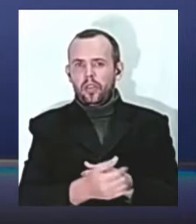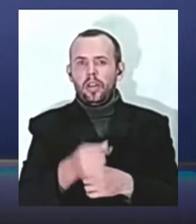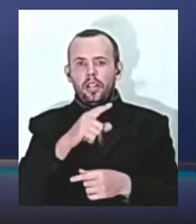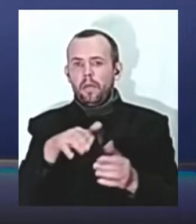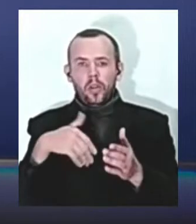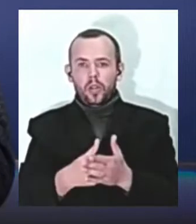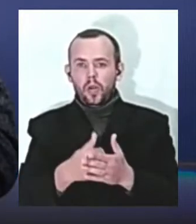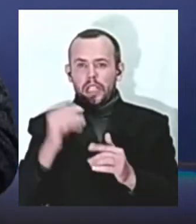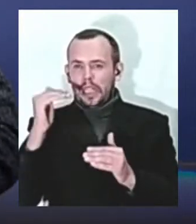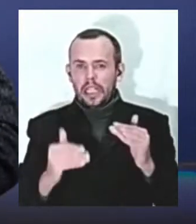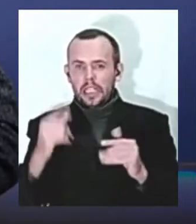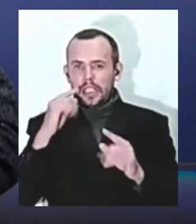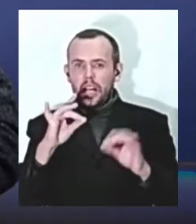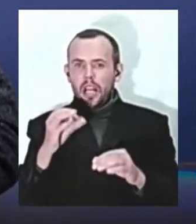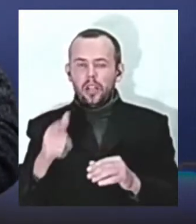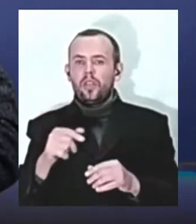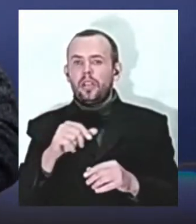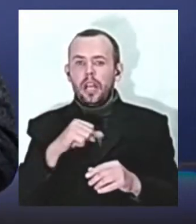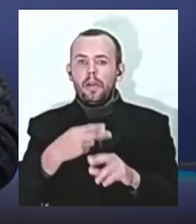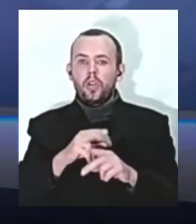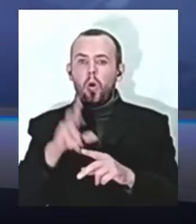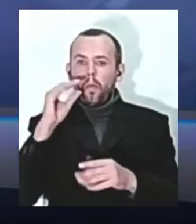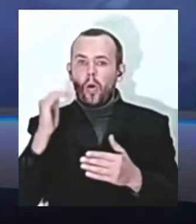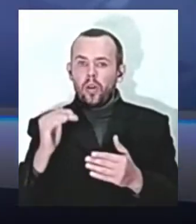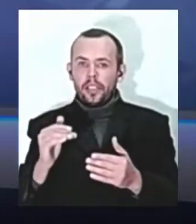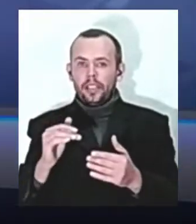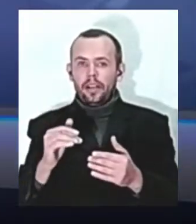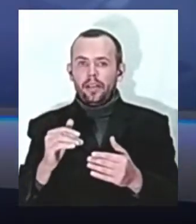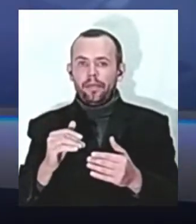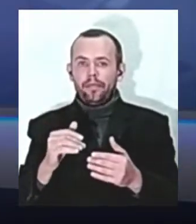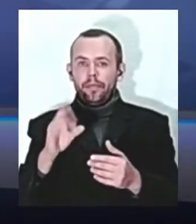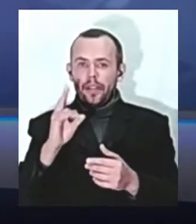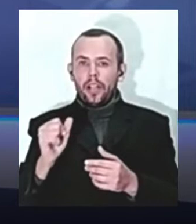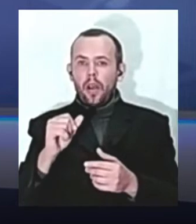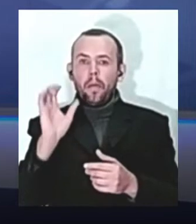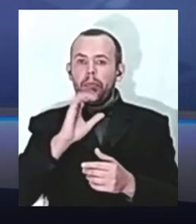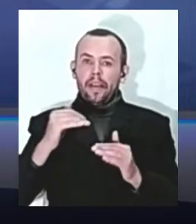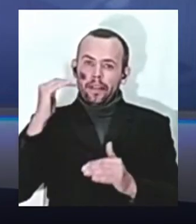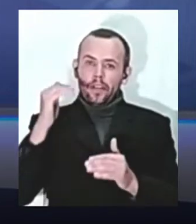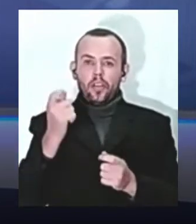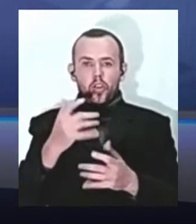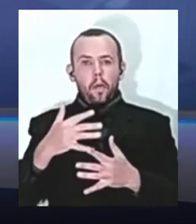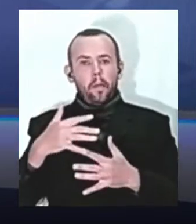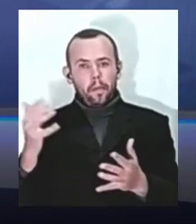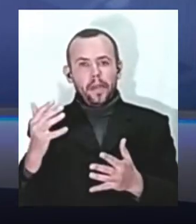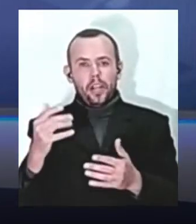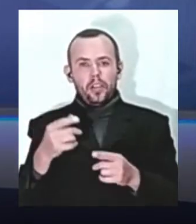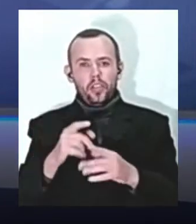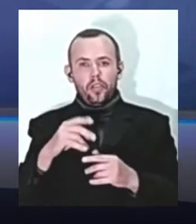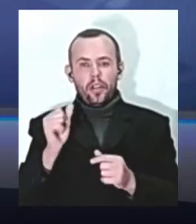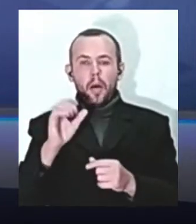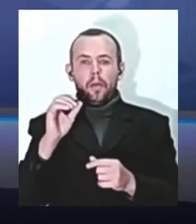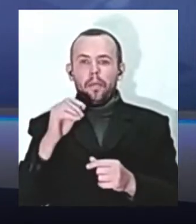рейтинг саме з цього показника. На півночі якось більш активно це відбувається, на півдні не досить